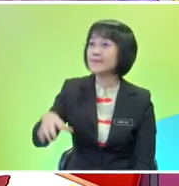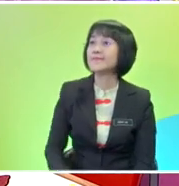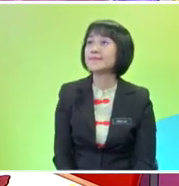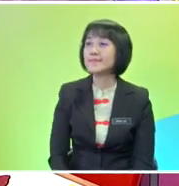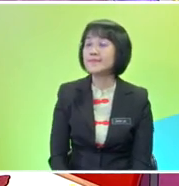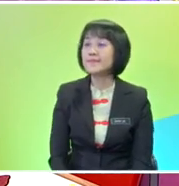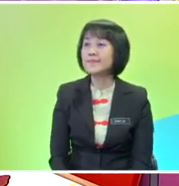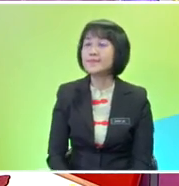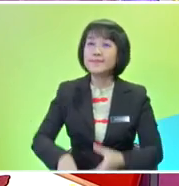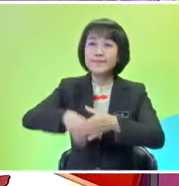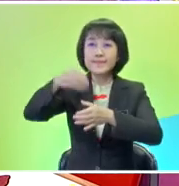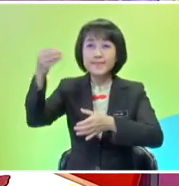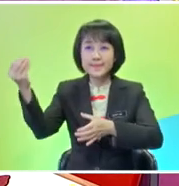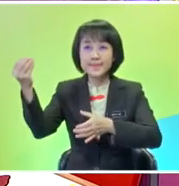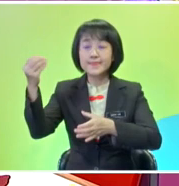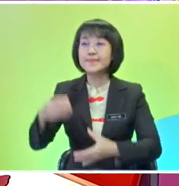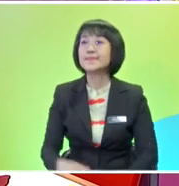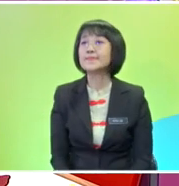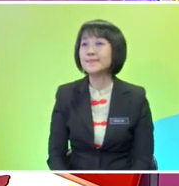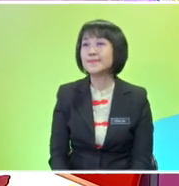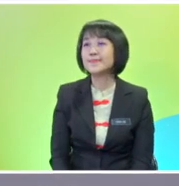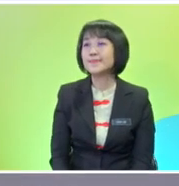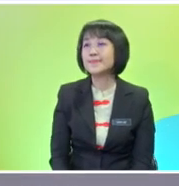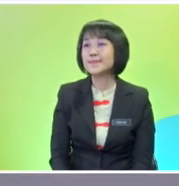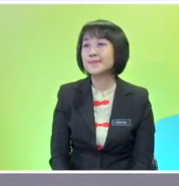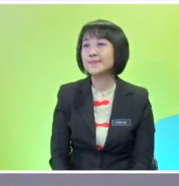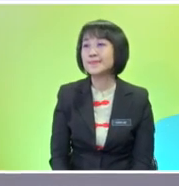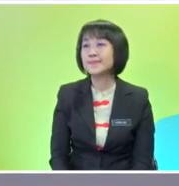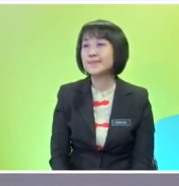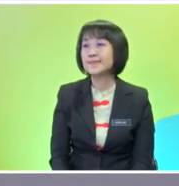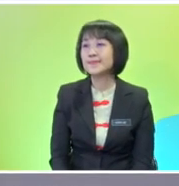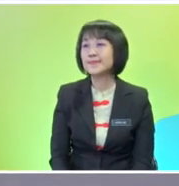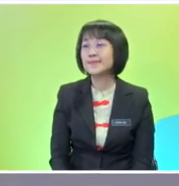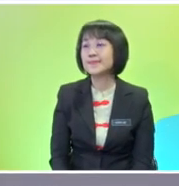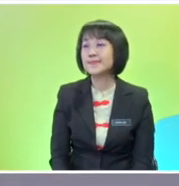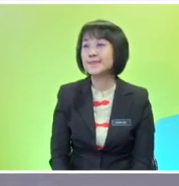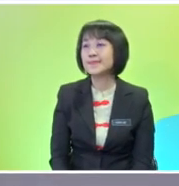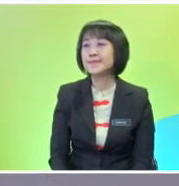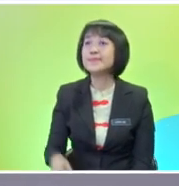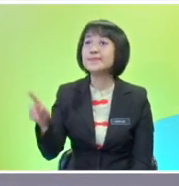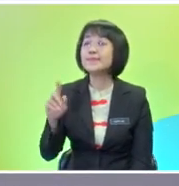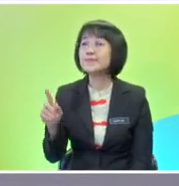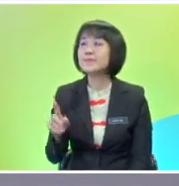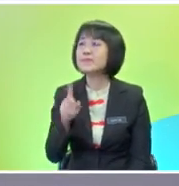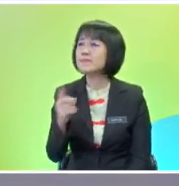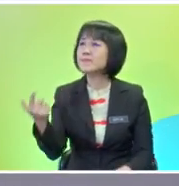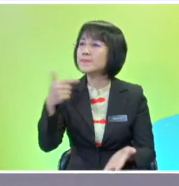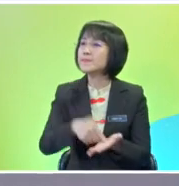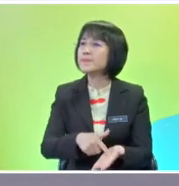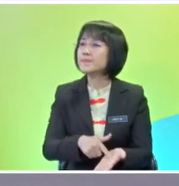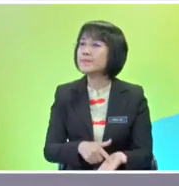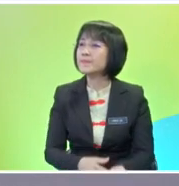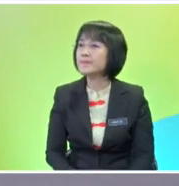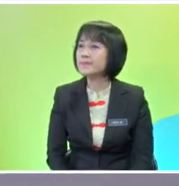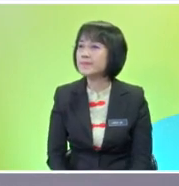okey di luar di luar di sini okey Baiklah oke mana kita tak ada satu lagi satu lagi yang kita